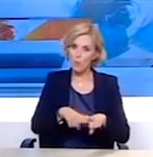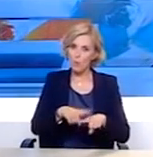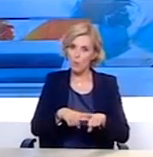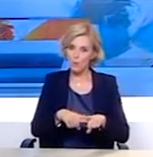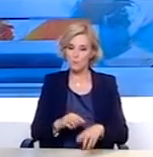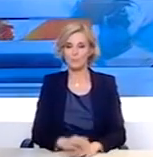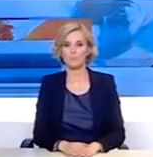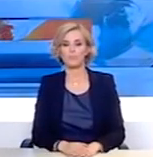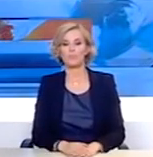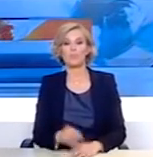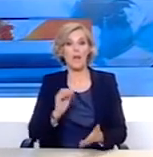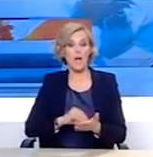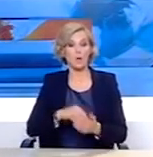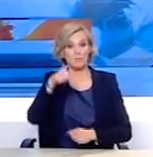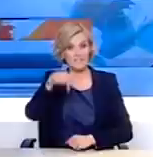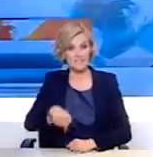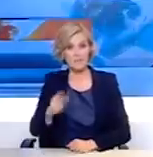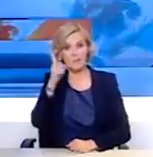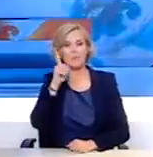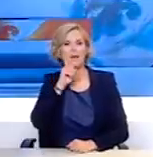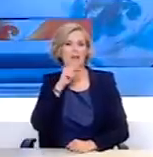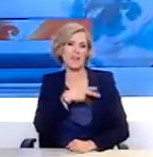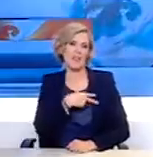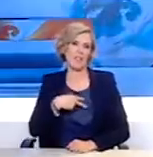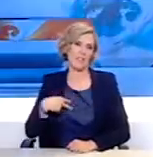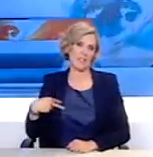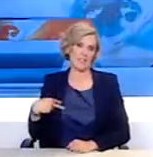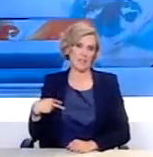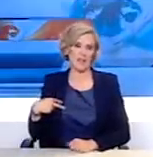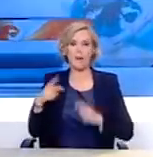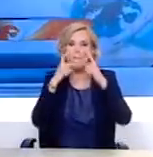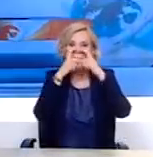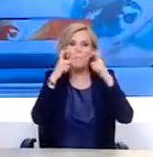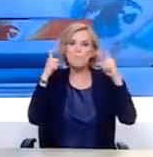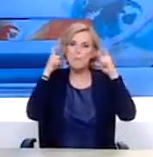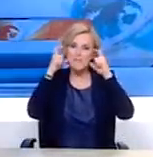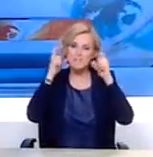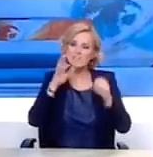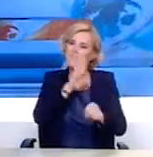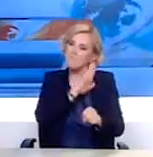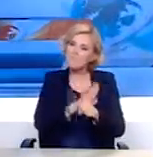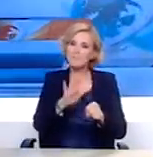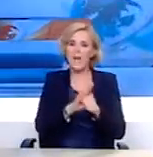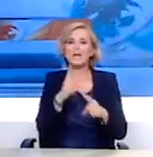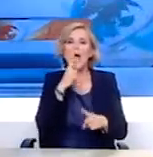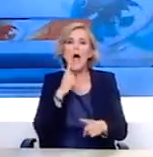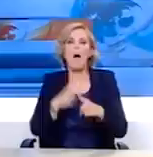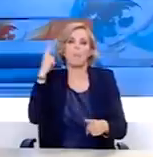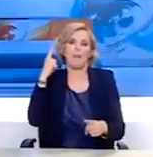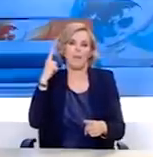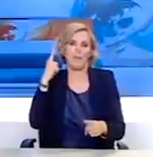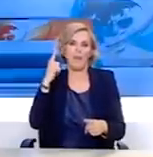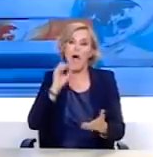σήμερα η καθηγήτρια η κυρία Κοτανίδου ανάφερε ότι οι μάσκες PP2 είναι υπεραρκετές ακόμα και για τις μονάδες εντατικής θεραπείας.